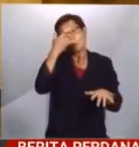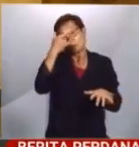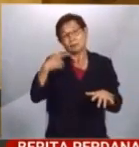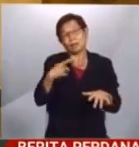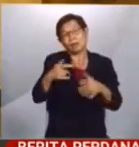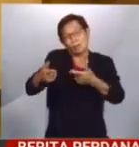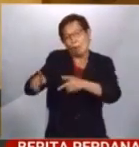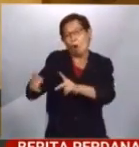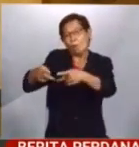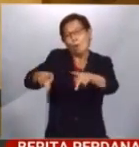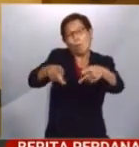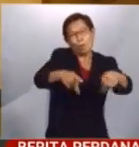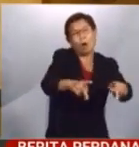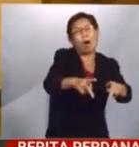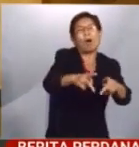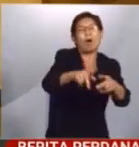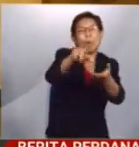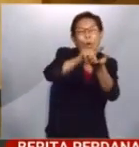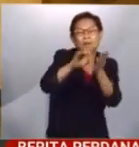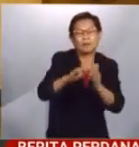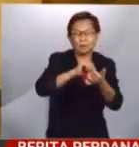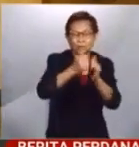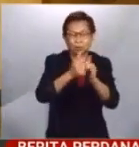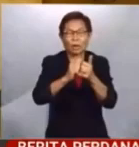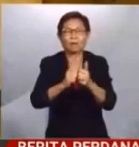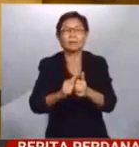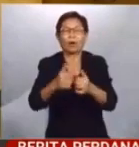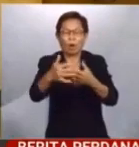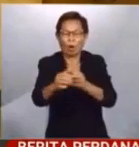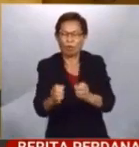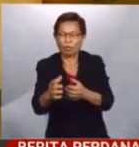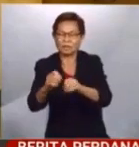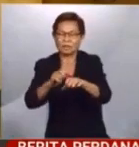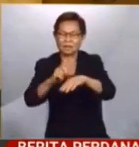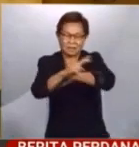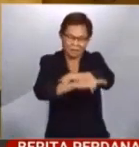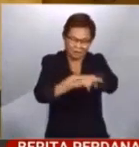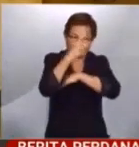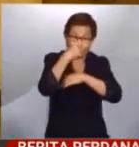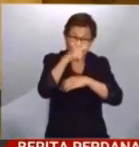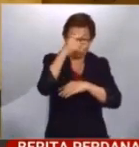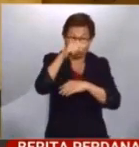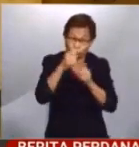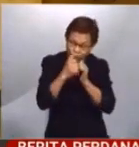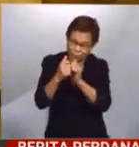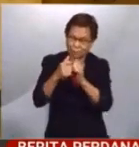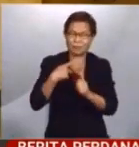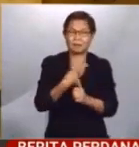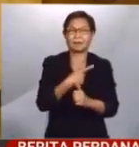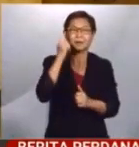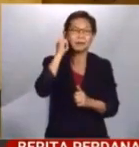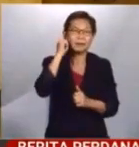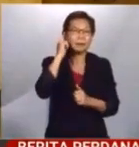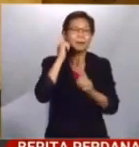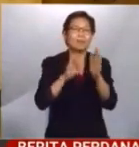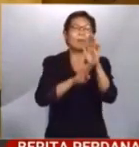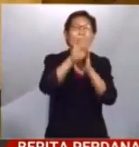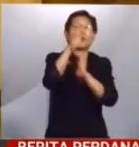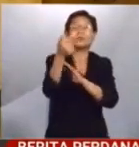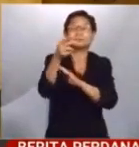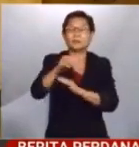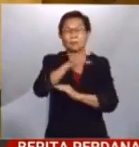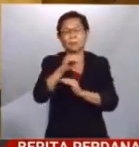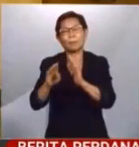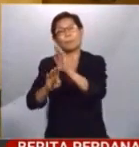kepada wartawan-wartawan sukan yang berpengkalan di peringkat negeri untuk bersama kita membangunkan SAM dan